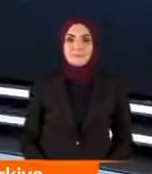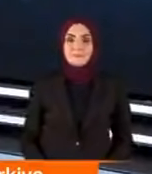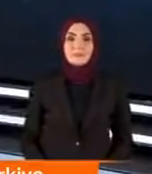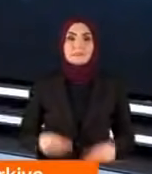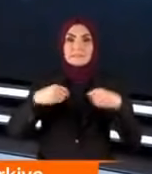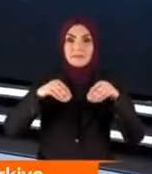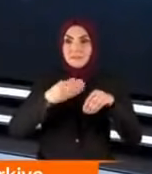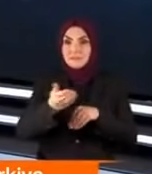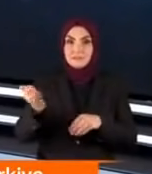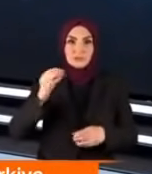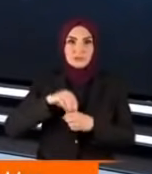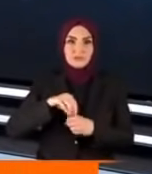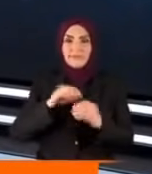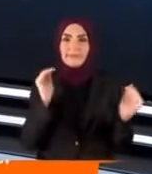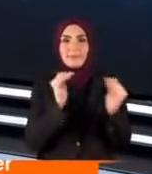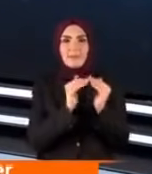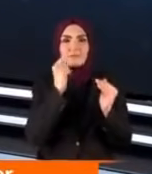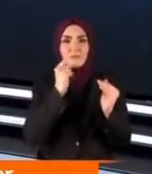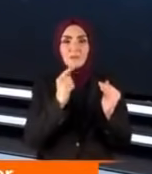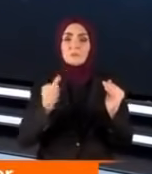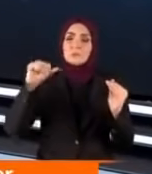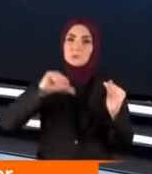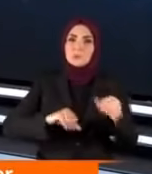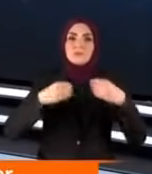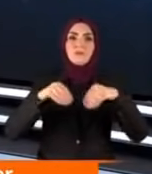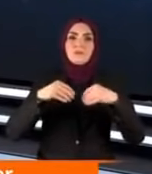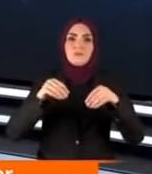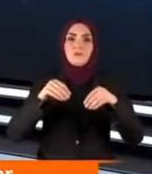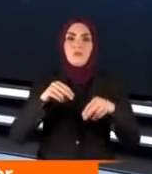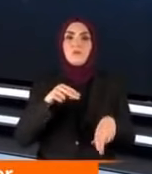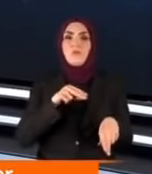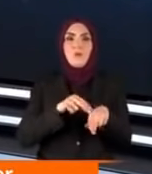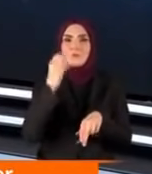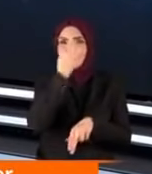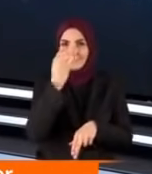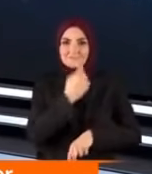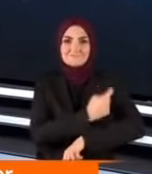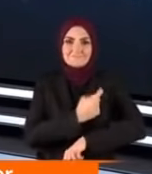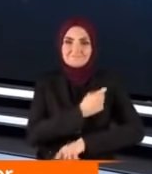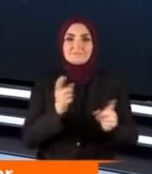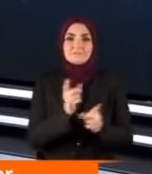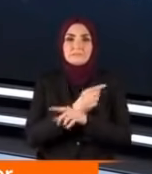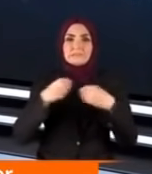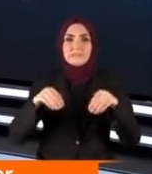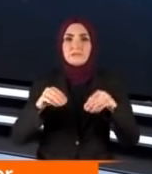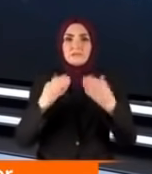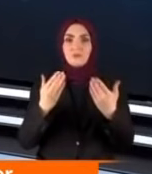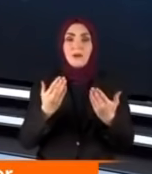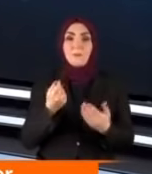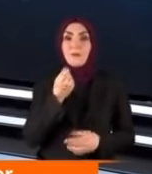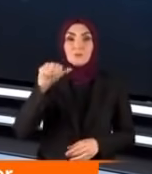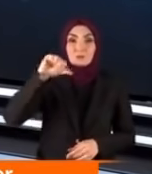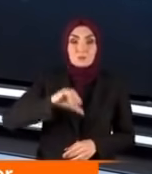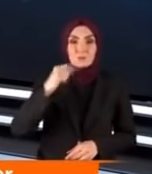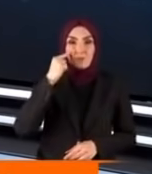Piyasada değerinden çok daha ucuza satılan binlerce kozmetik ürün var. Cep dostu hepsi ama o ucuzluğun arkasında çok büyük bir